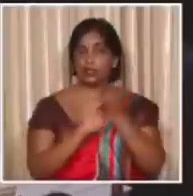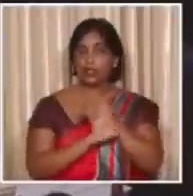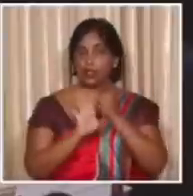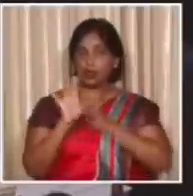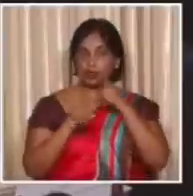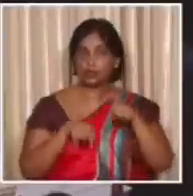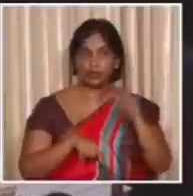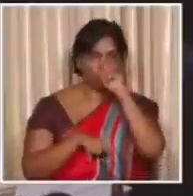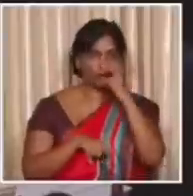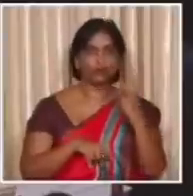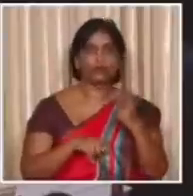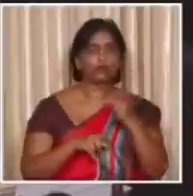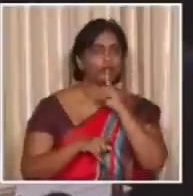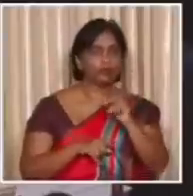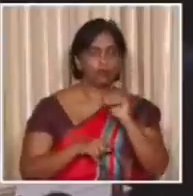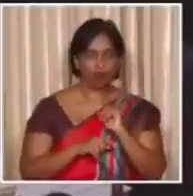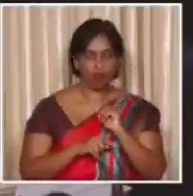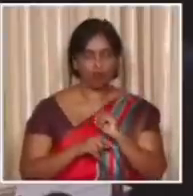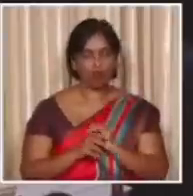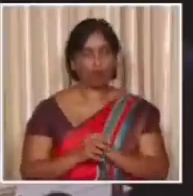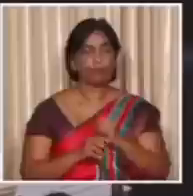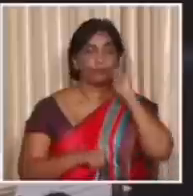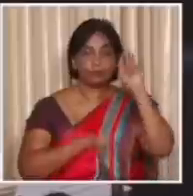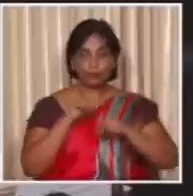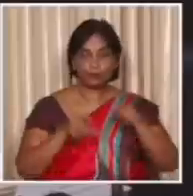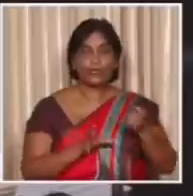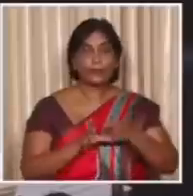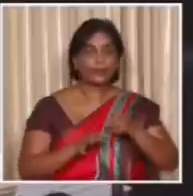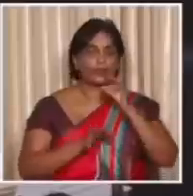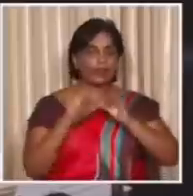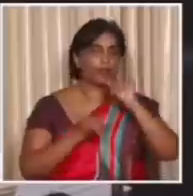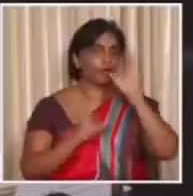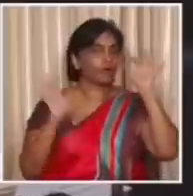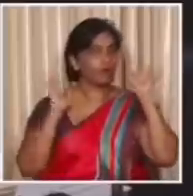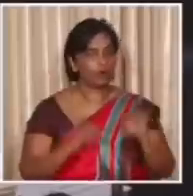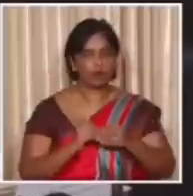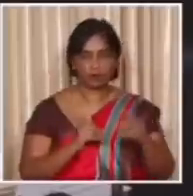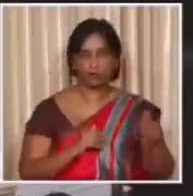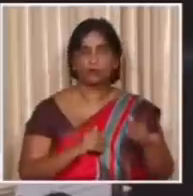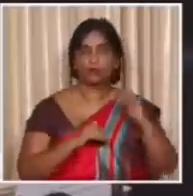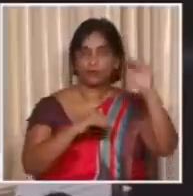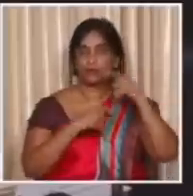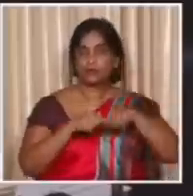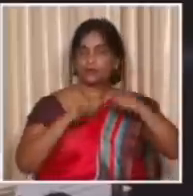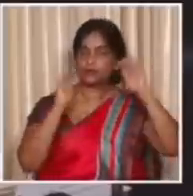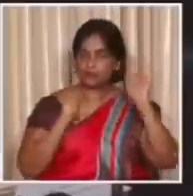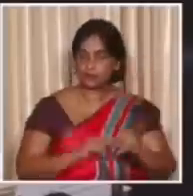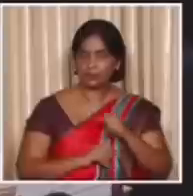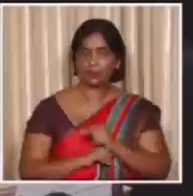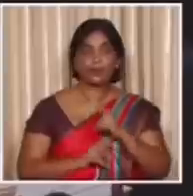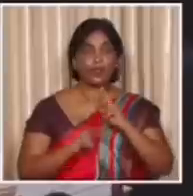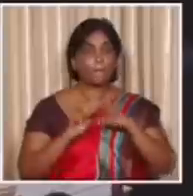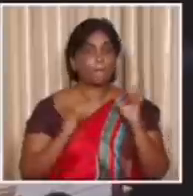අඩු වෙලා තිබෙනවා ගිය අවුරුද්දේ සාපේක්ෂව මේ අවුරුද්දේ මුල් මාස දෙකේ. ඒකෙන් කියන්නේ මොකද්ද? පුරවැසියන් කිරිපිටි පාවිච්චි කරන්න තත්ත්වයක් පත් වී තිබෙනවා. ඒ ආනන විදන් අඩු වී තිබෙනවා.